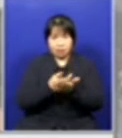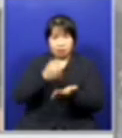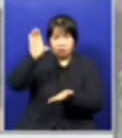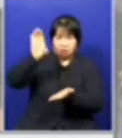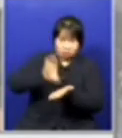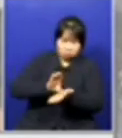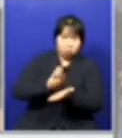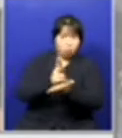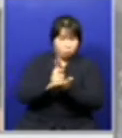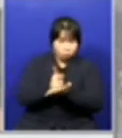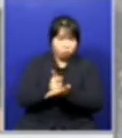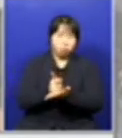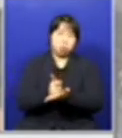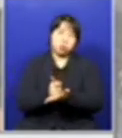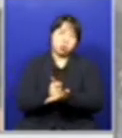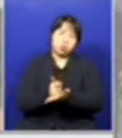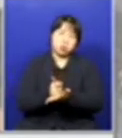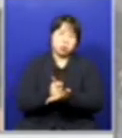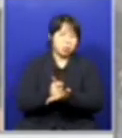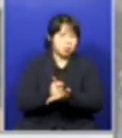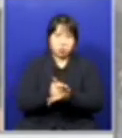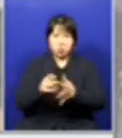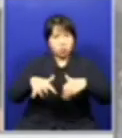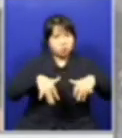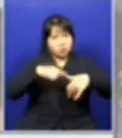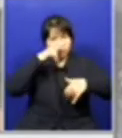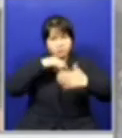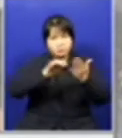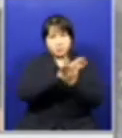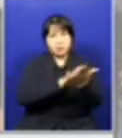นี้พี่น้องประชาชนทั้งประเทศ